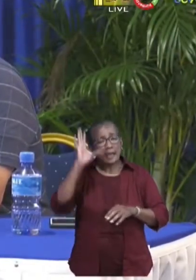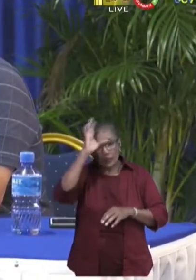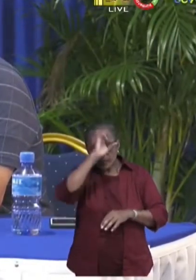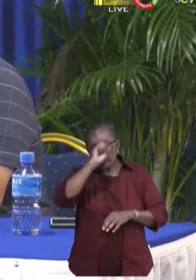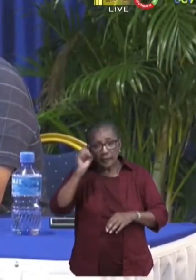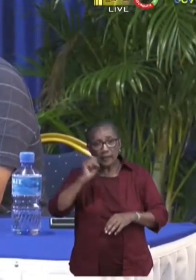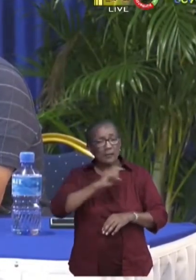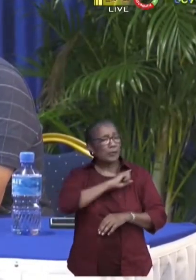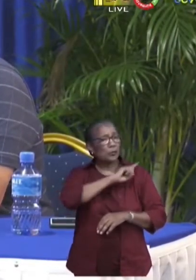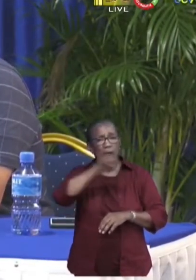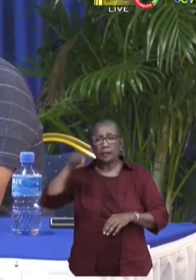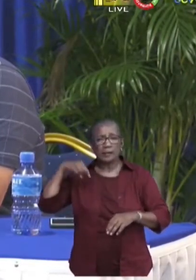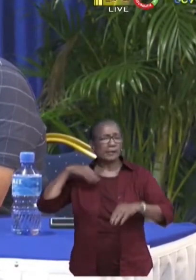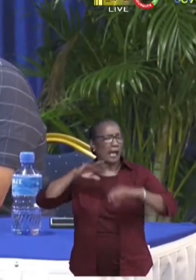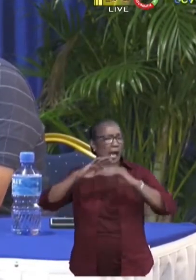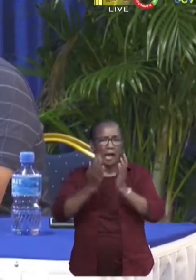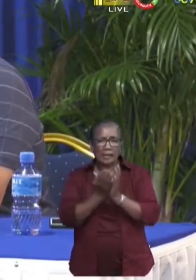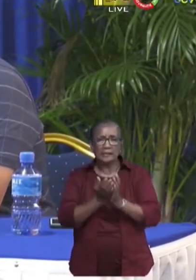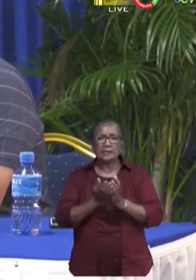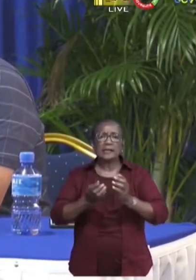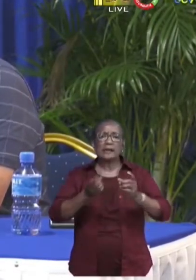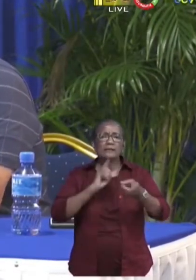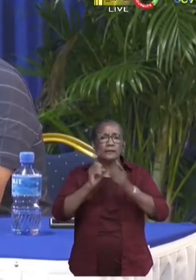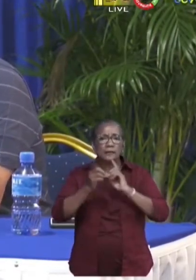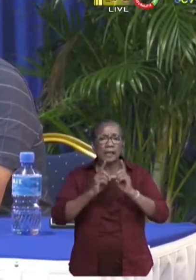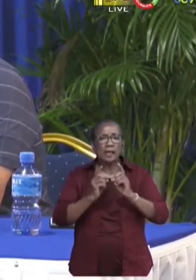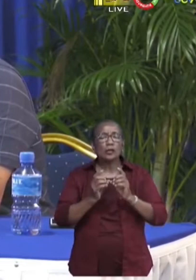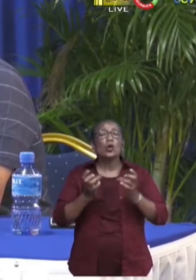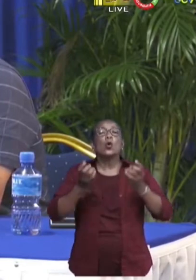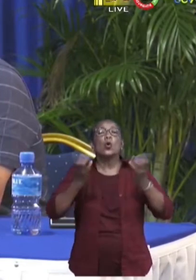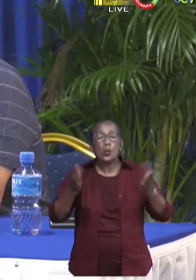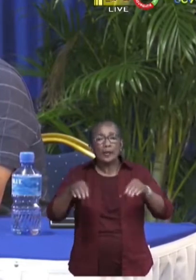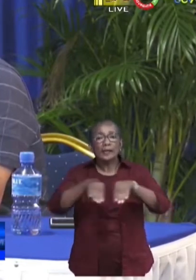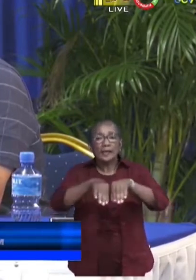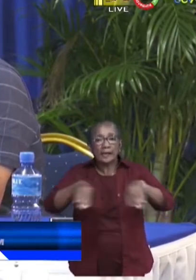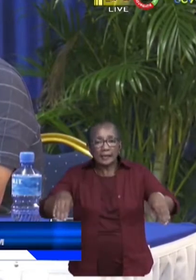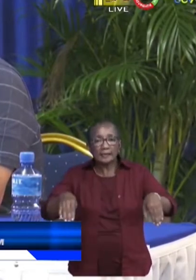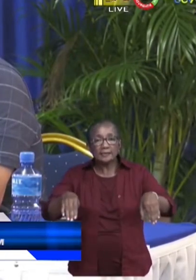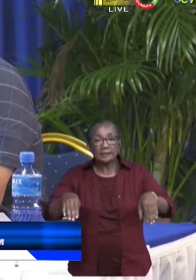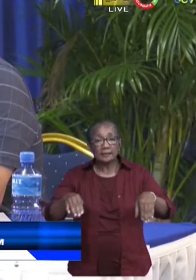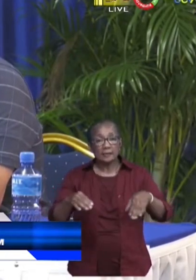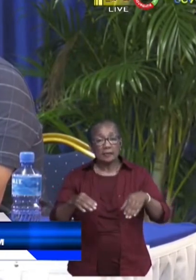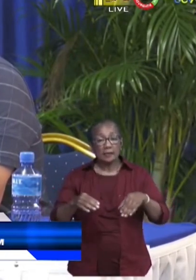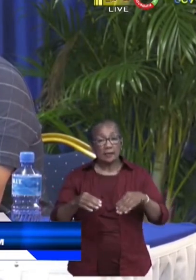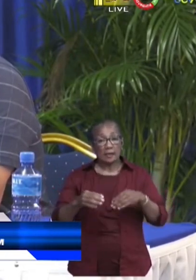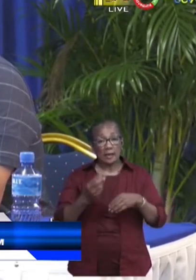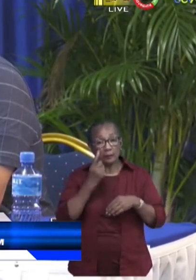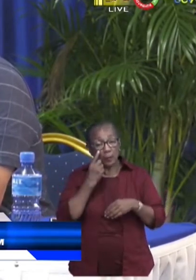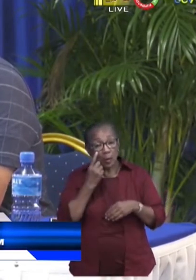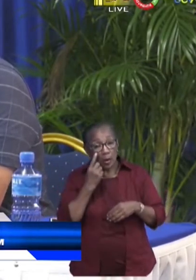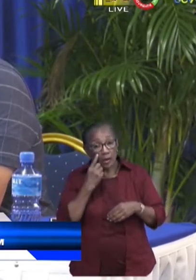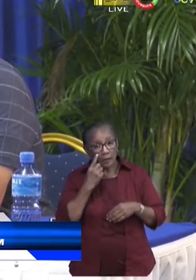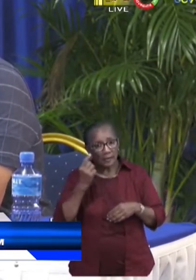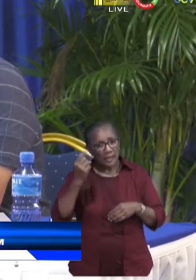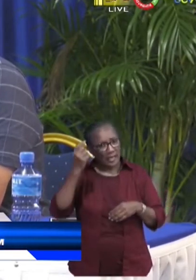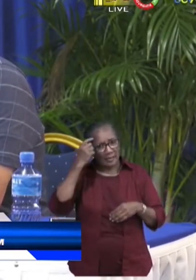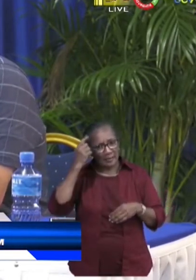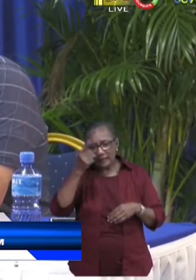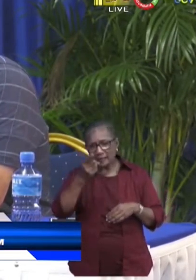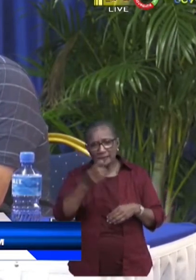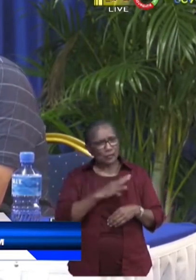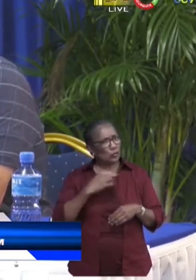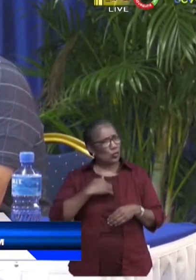dat wij niet u alles kunnen vertellen over hoe we die grenzen gaan bewaken. Ja toch? En ik denk zelf ook niet dat u dat wil